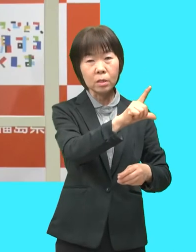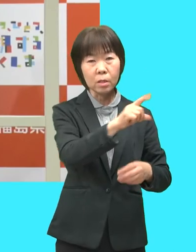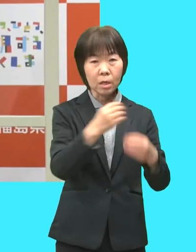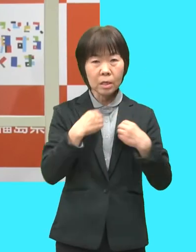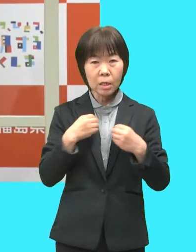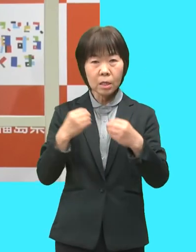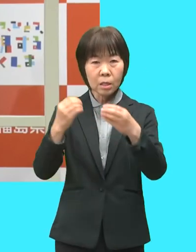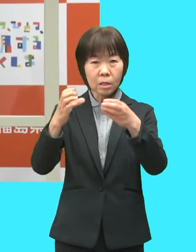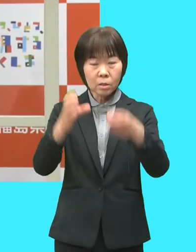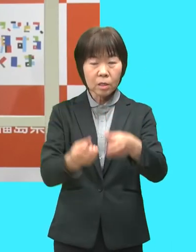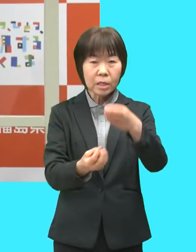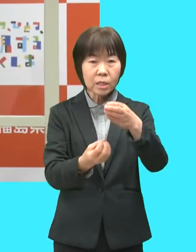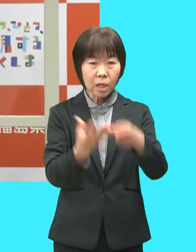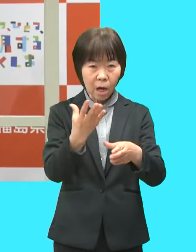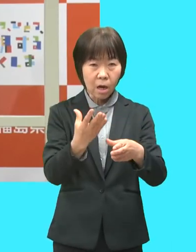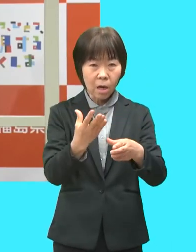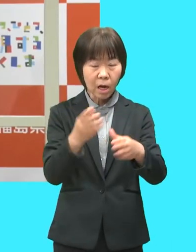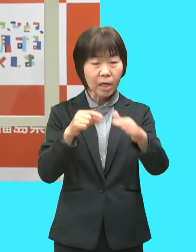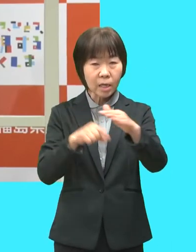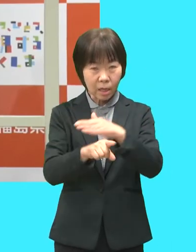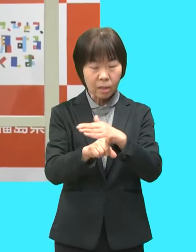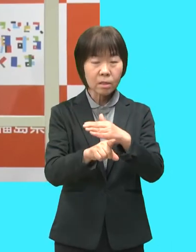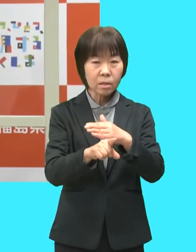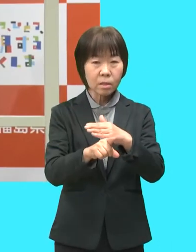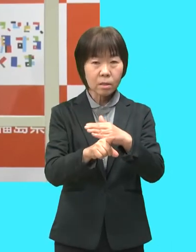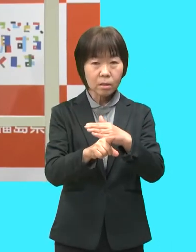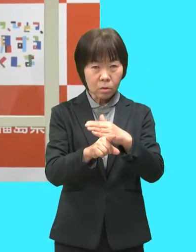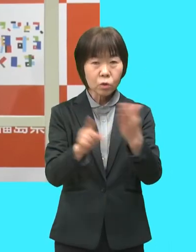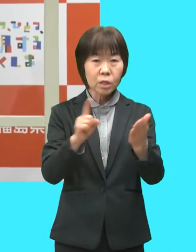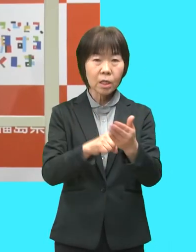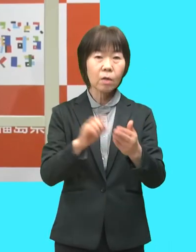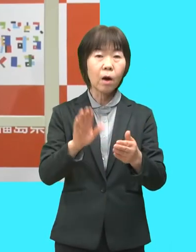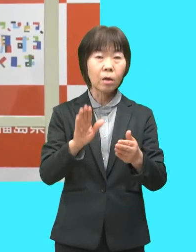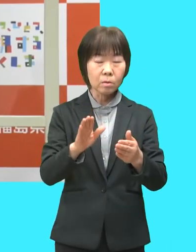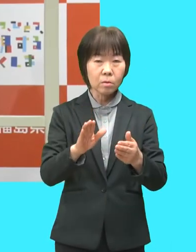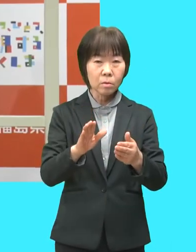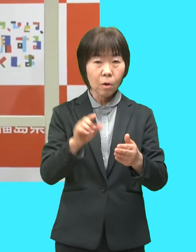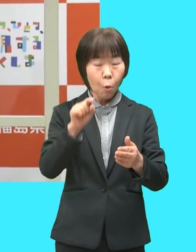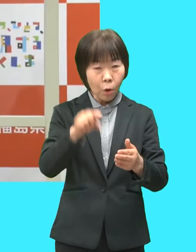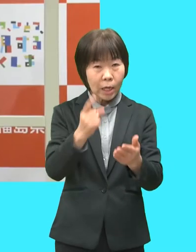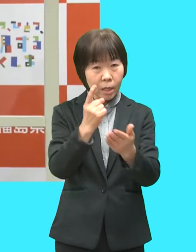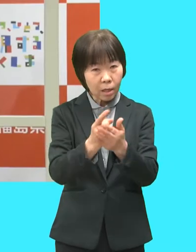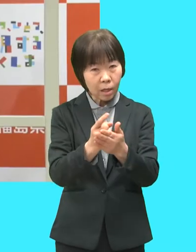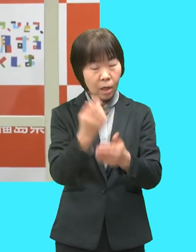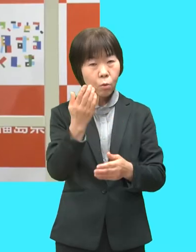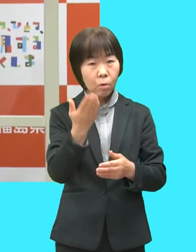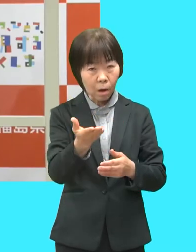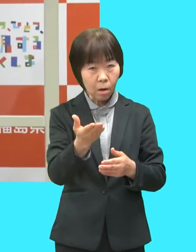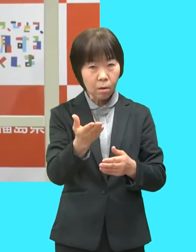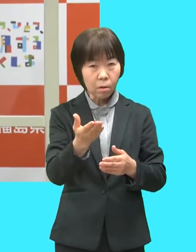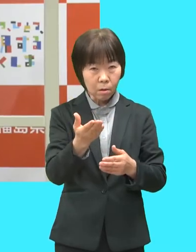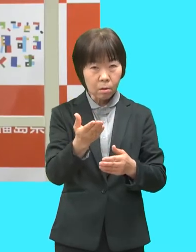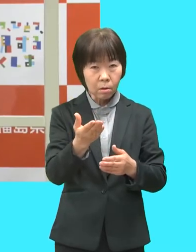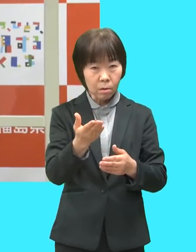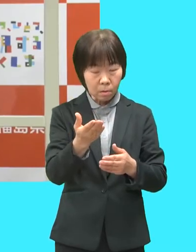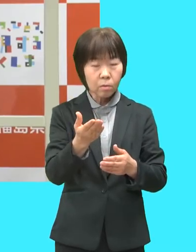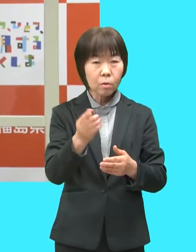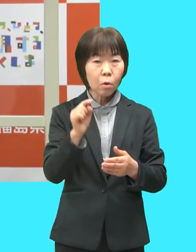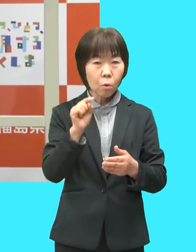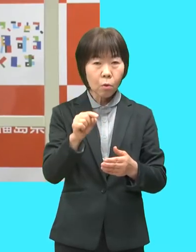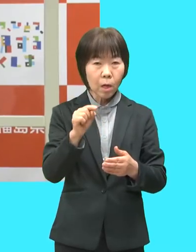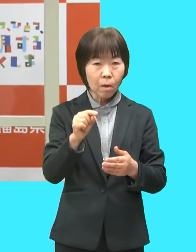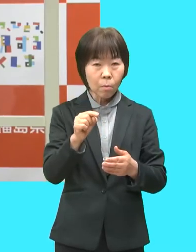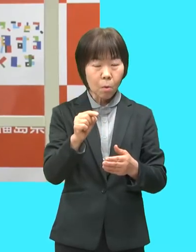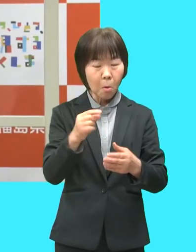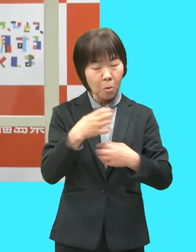スター、病院高齢者施設のクラスターが原因だという指摘はあるんですけれども、本当にそれだけなのかと、そこの部分もやっとしているところがやっぱり